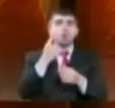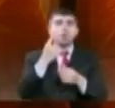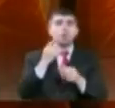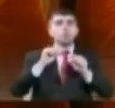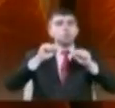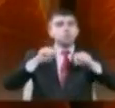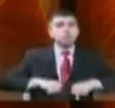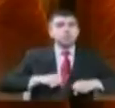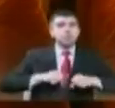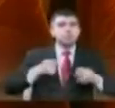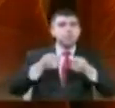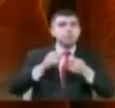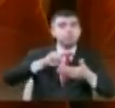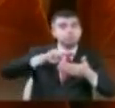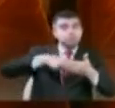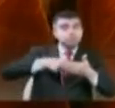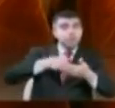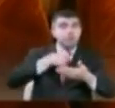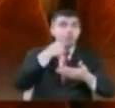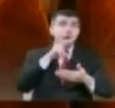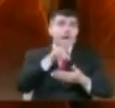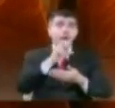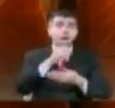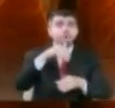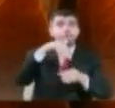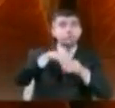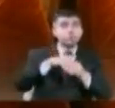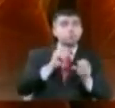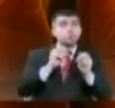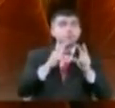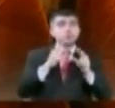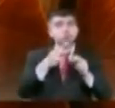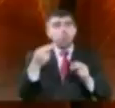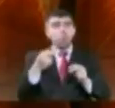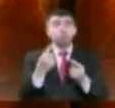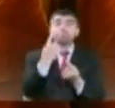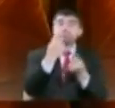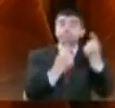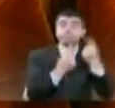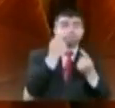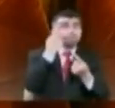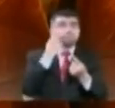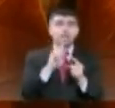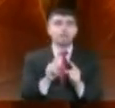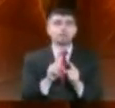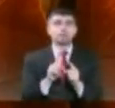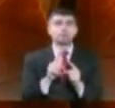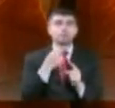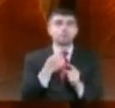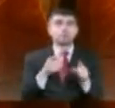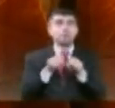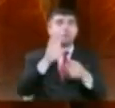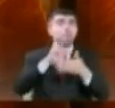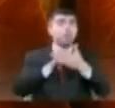ولكن ما كنعرفوش واش عنده إمكانيات باش يبني ولا لا، بمعنى أمور غير غير غير متوقعة وغير غير غير مبرمجة.